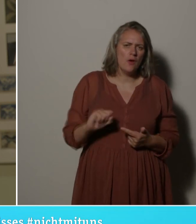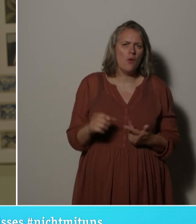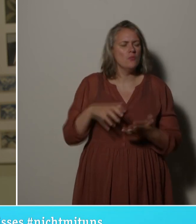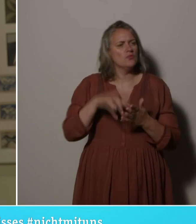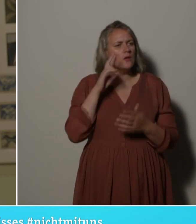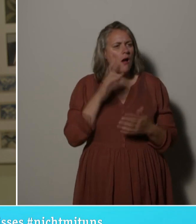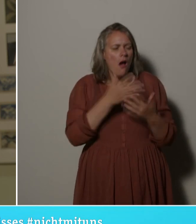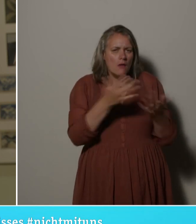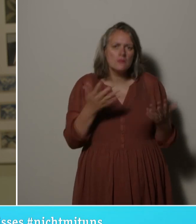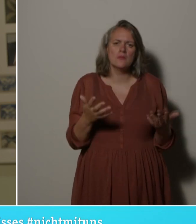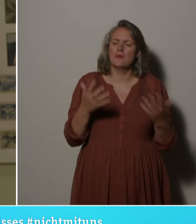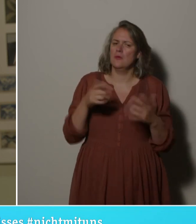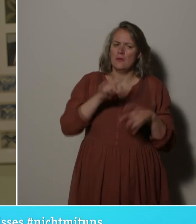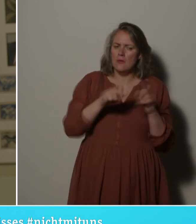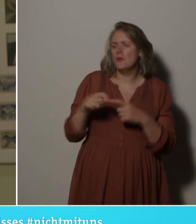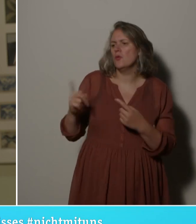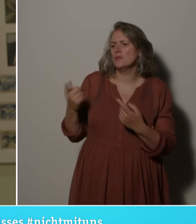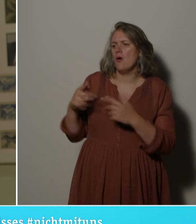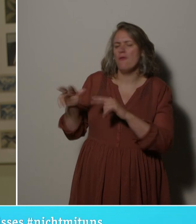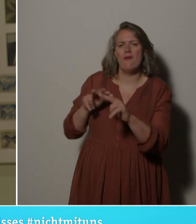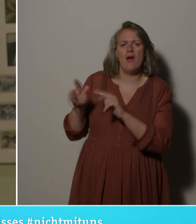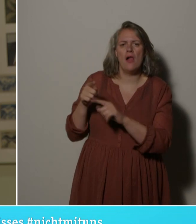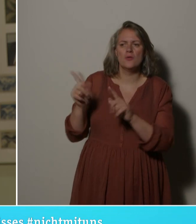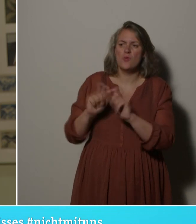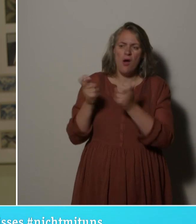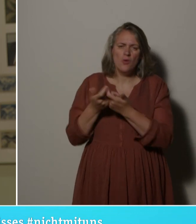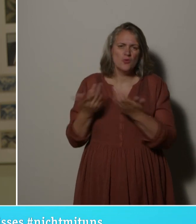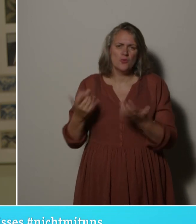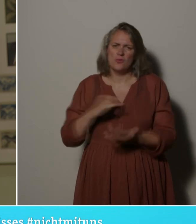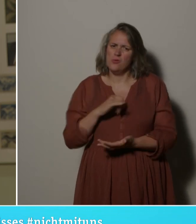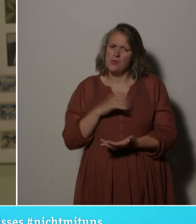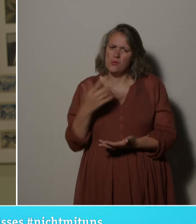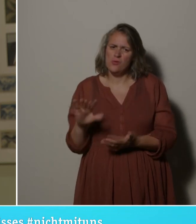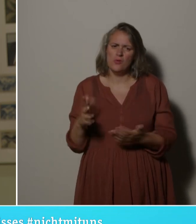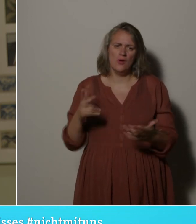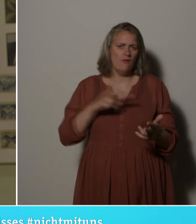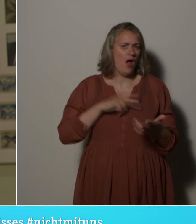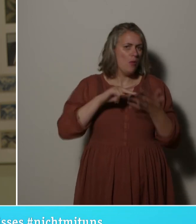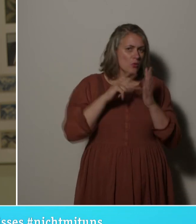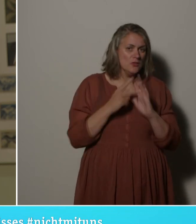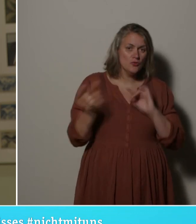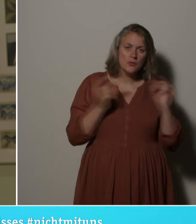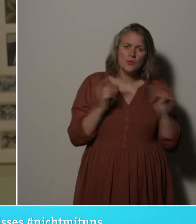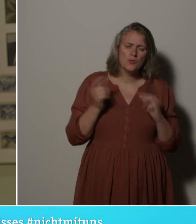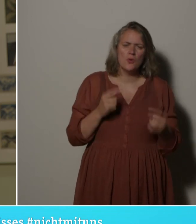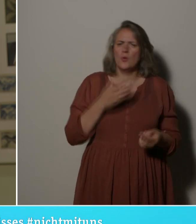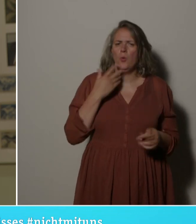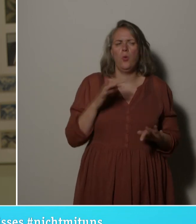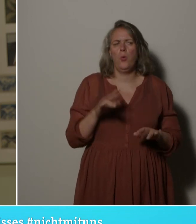und die Stadtverwaltung in den Ausschüssen fast gar kein Interesse gezeigt haben, die ganze Sache mal politisch zu diskutieren.